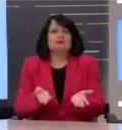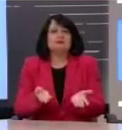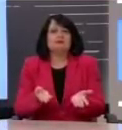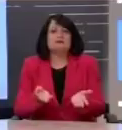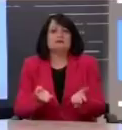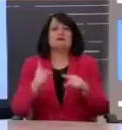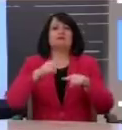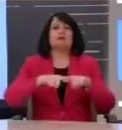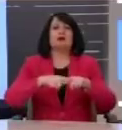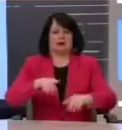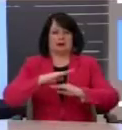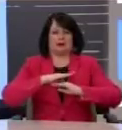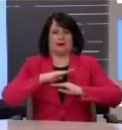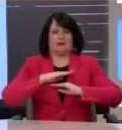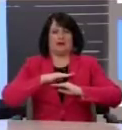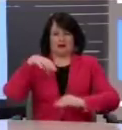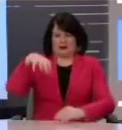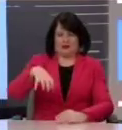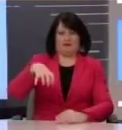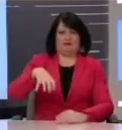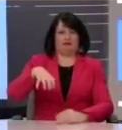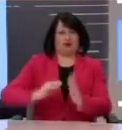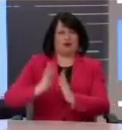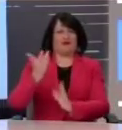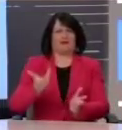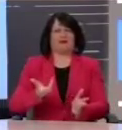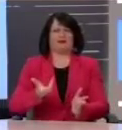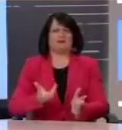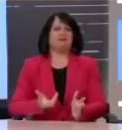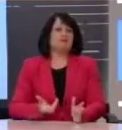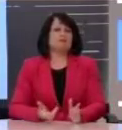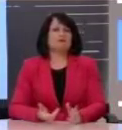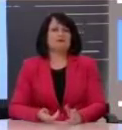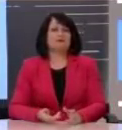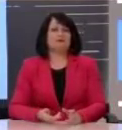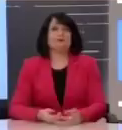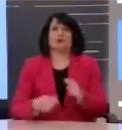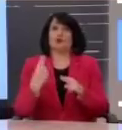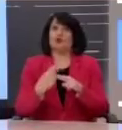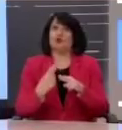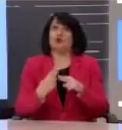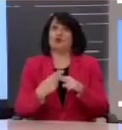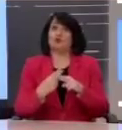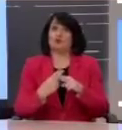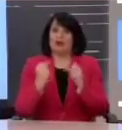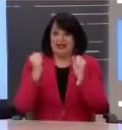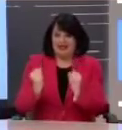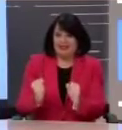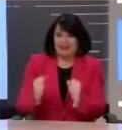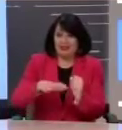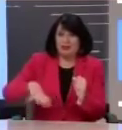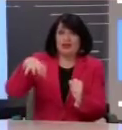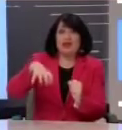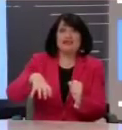των ελληνικών ενόπλων δυνάμεων στη βάση Σούδας. Είναι μια εξαιρετική σημασίας, γεωστρατηγική σημασίας